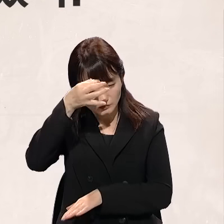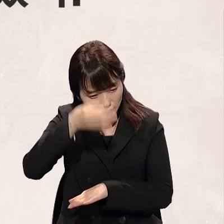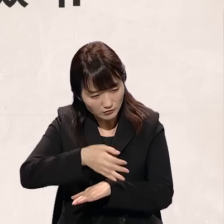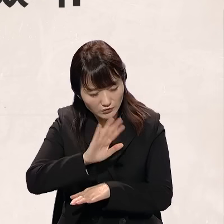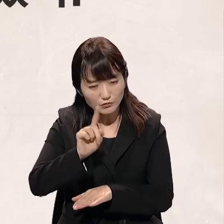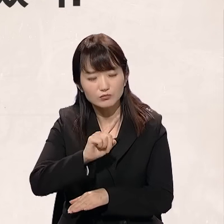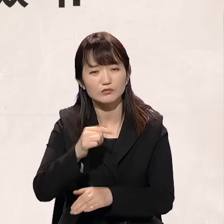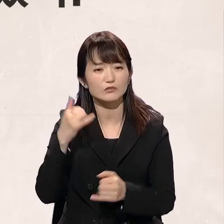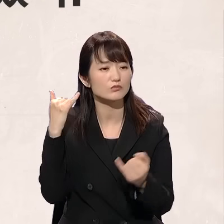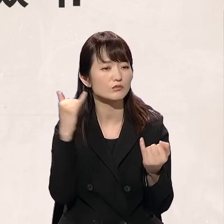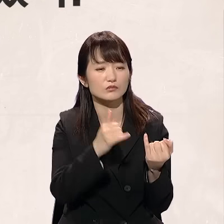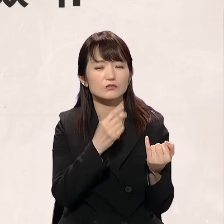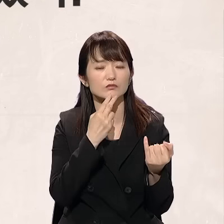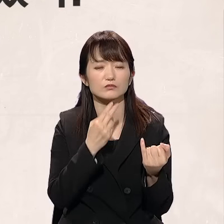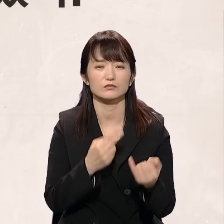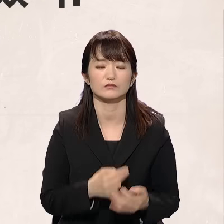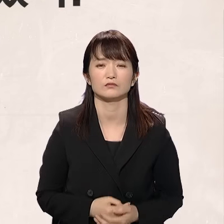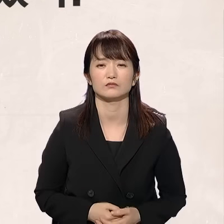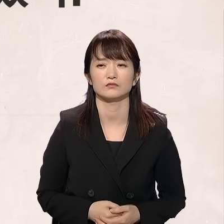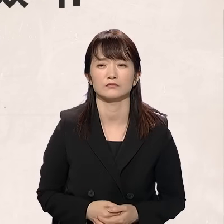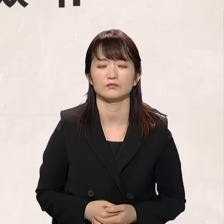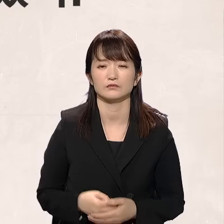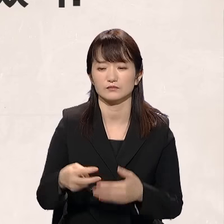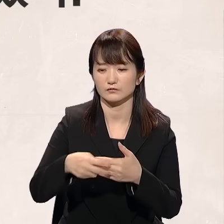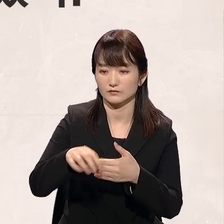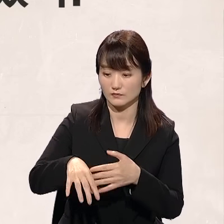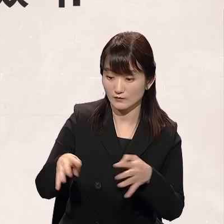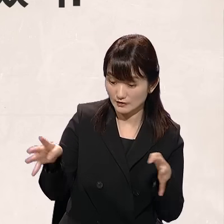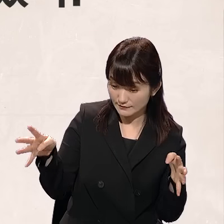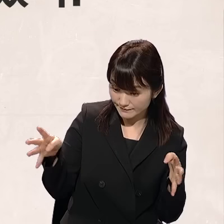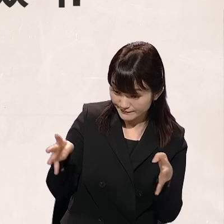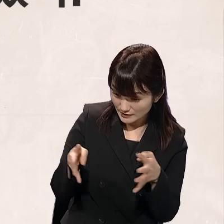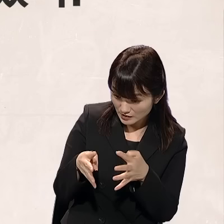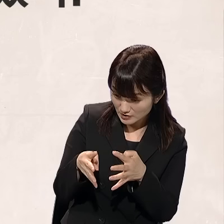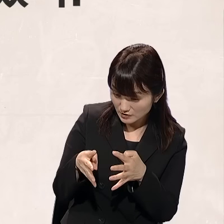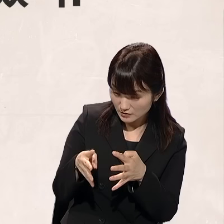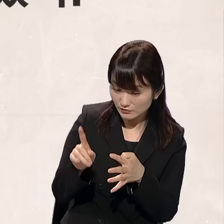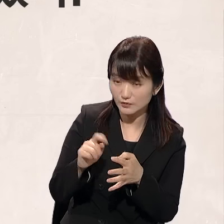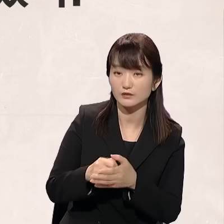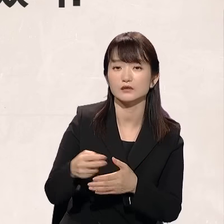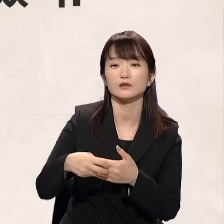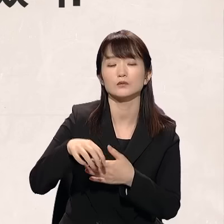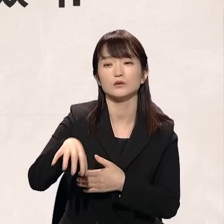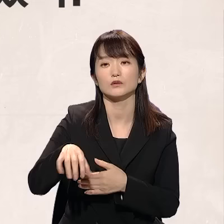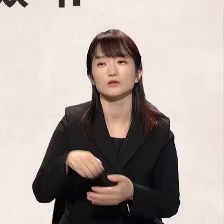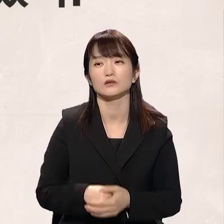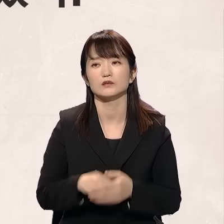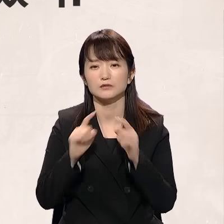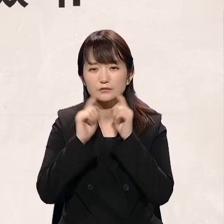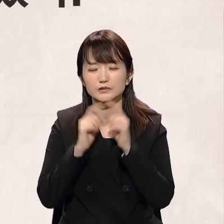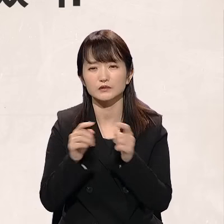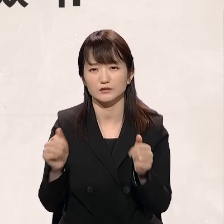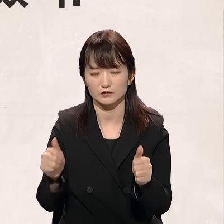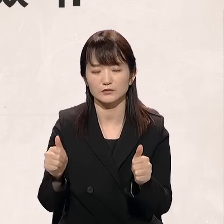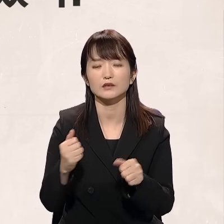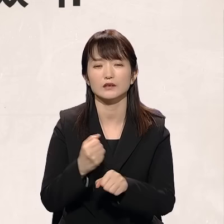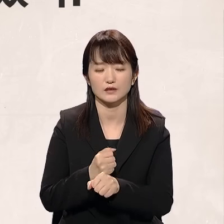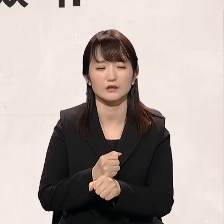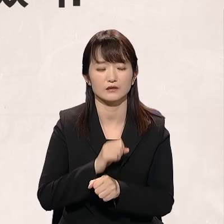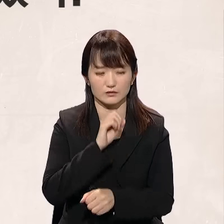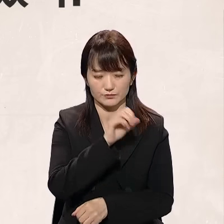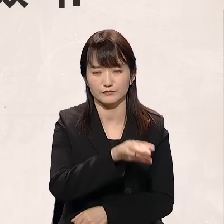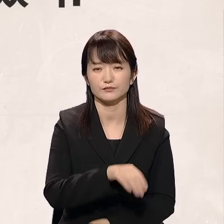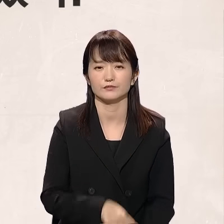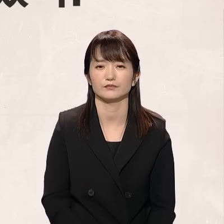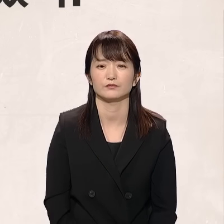연락도 없고 그다음에 이제 뭐 병원에 좀 합의를 잘해 보려고 했으나 병원에서는 그냥 민사로 진행하라라고 얘기를 했다고